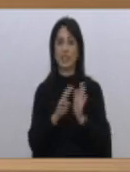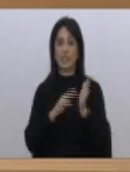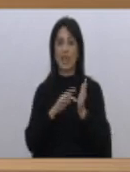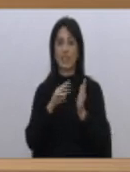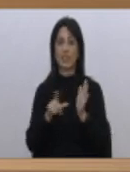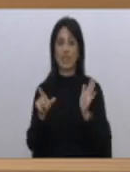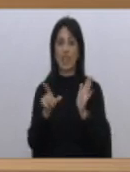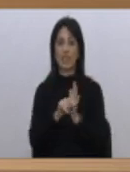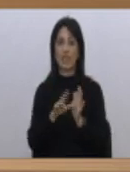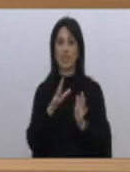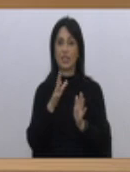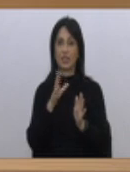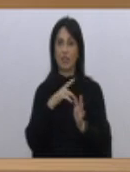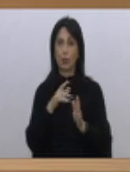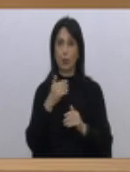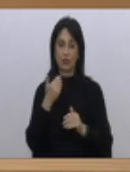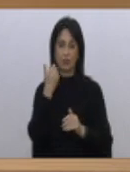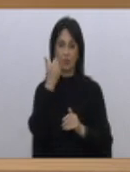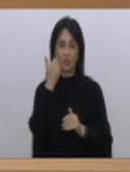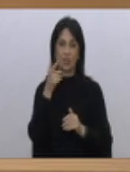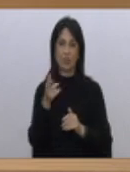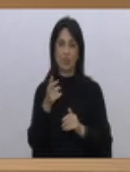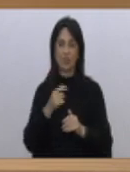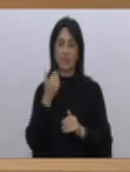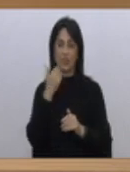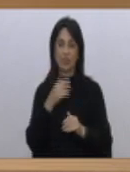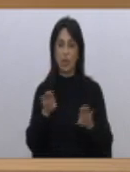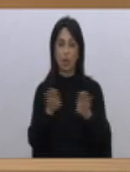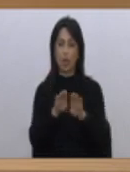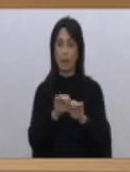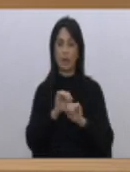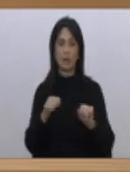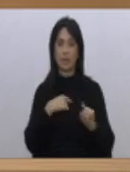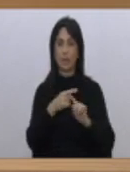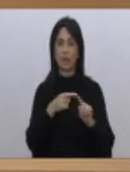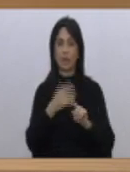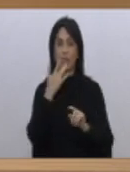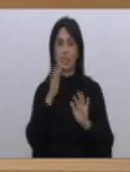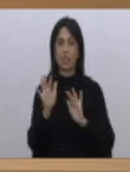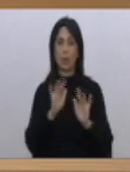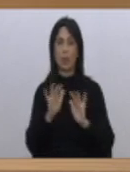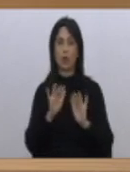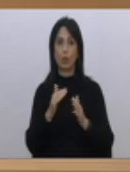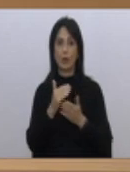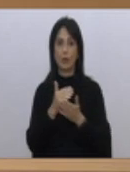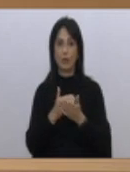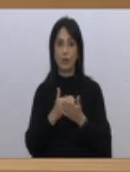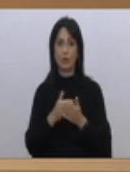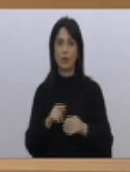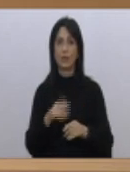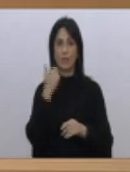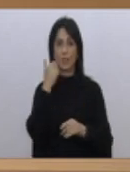წელიწადი ერთად იყავით, უბრალოდ სირცხვილია ჩემო კოლეგებო. ტოლობის ნიშანი როგორ შეიძლება დასვათ ნაციონალურ მოძრაობას და ქართულ ოცნებას